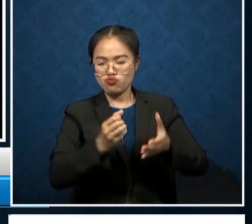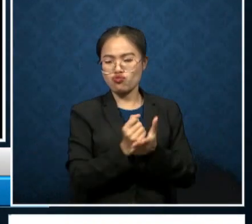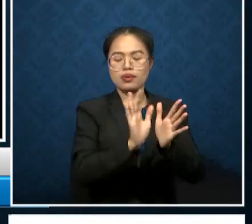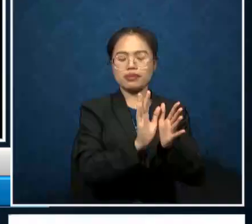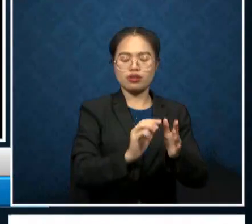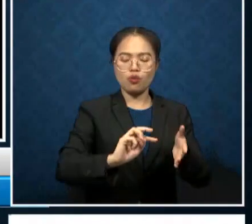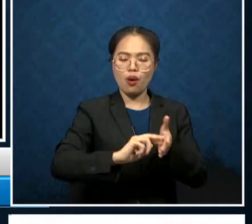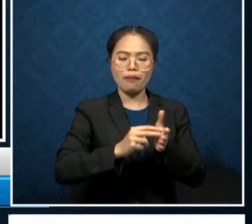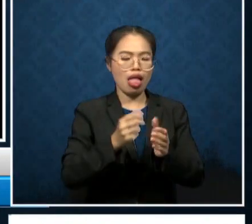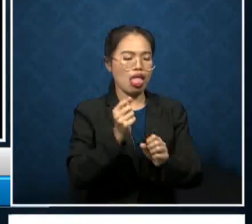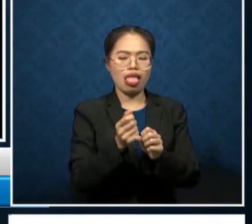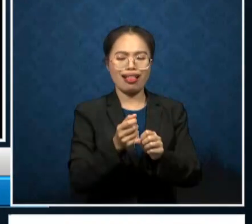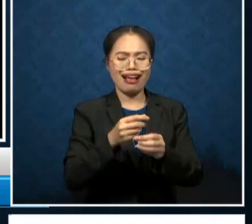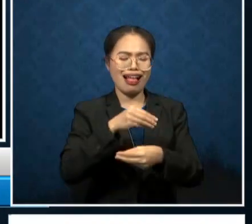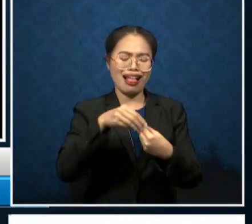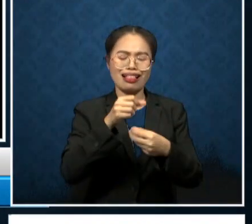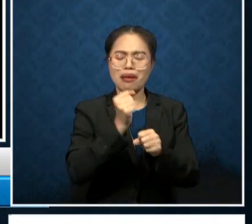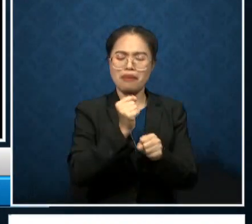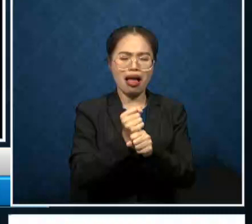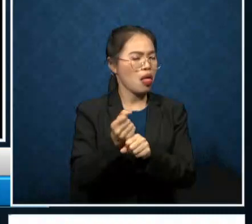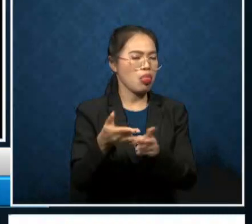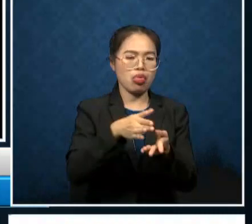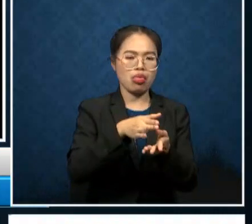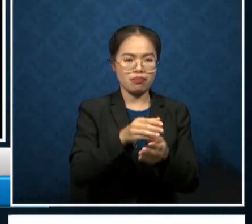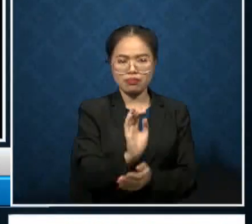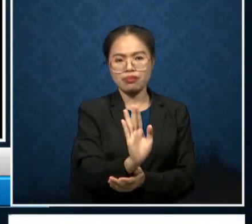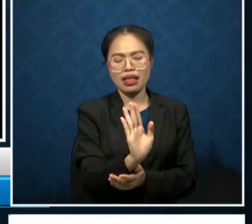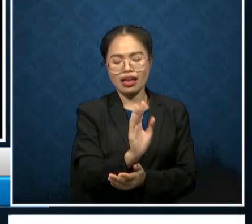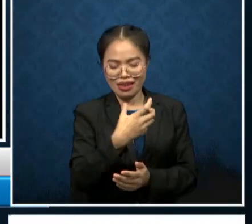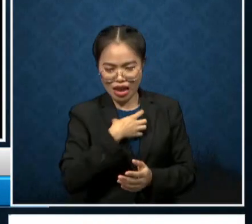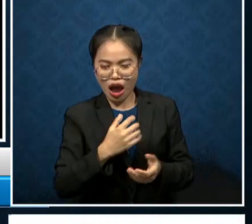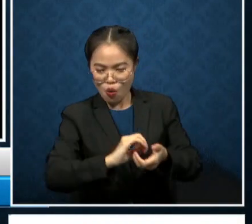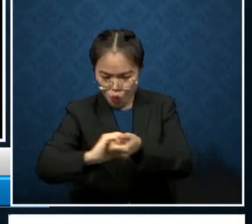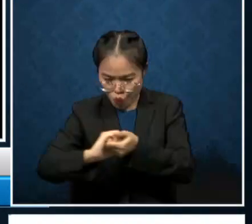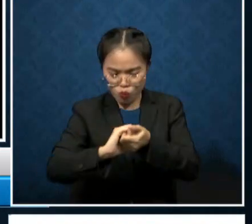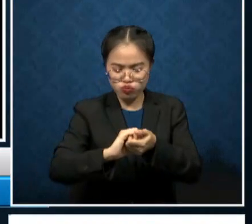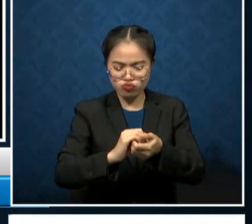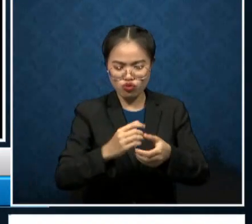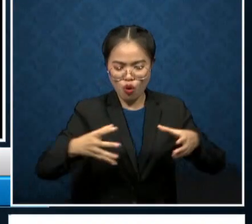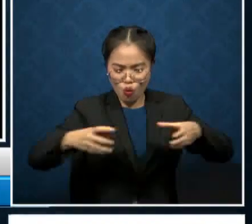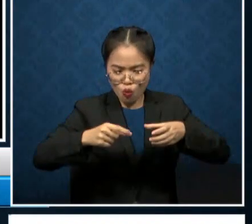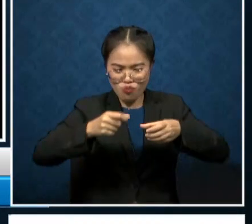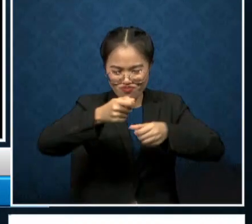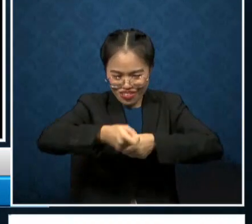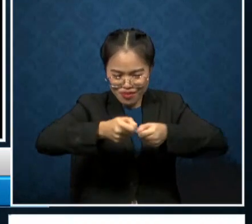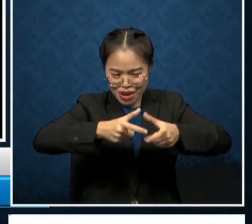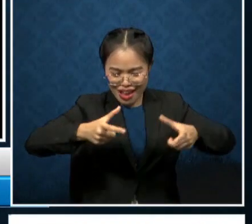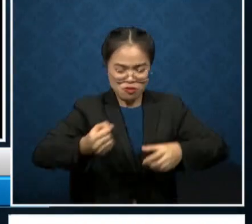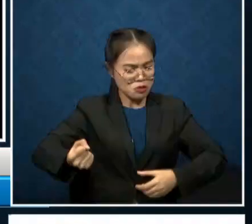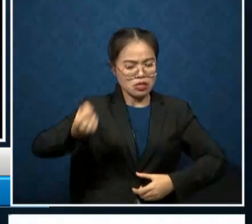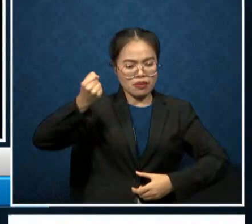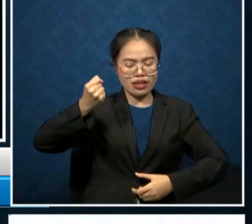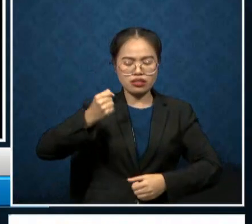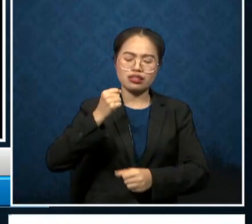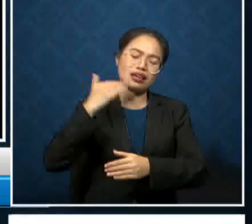ล่มเหลวแล้วอย่างที่ผ่านๆมาแต่ต้องการให้การรวมกลุ่มครั้งนี้เพื่อให้เเกิดความเข้มแข็งในลักษณะแปลงใหญ่ที่ยุธศาสตร์ชาติต้องการให้เกิดอีก